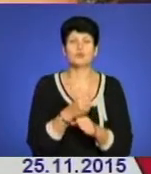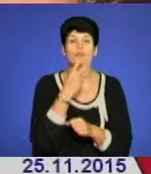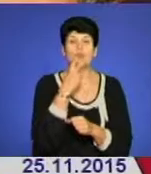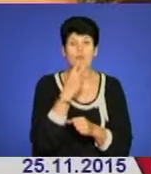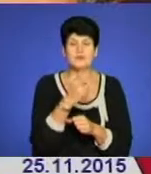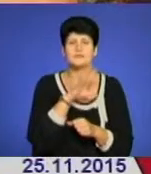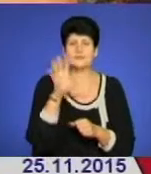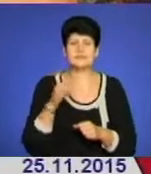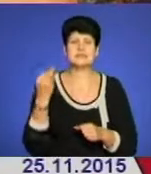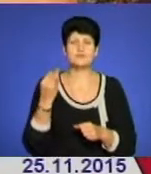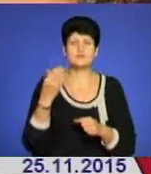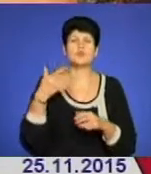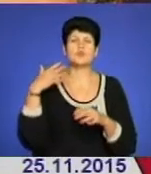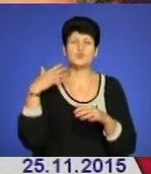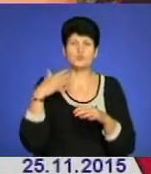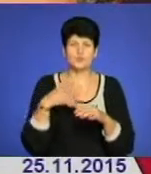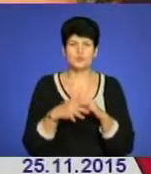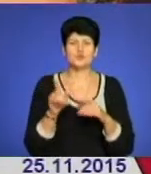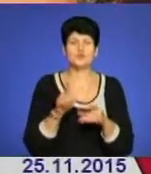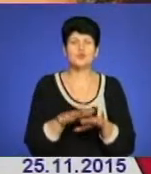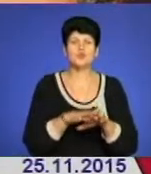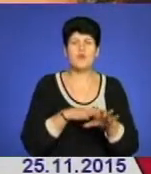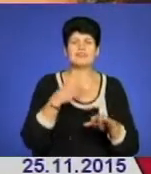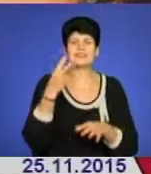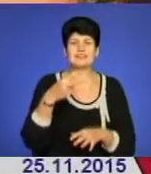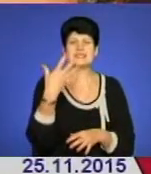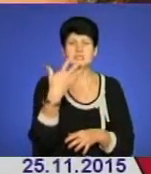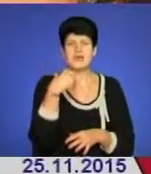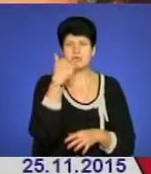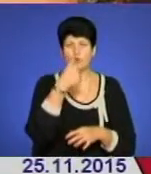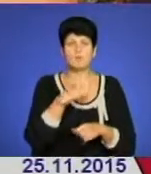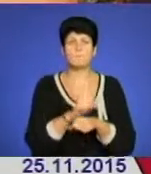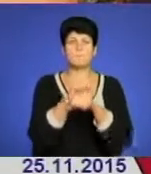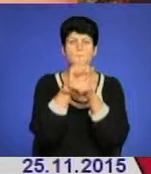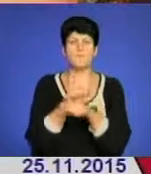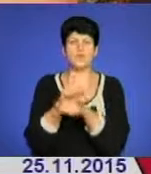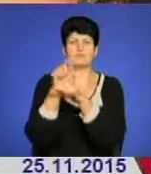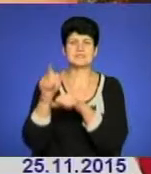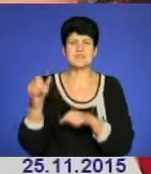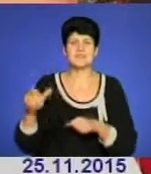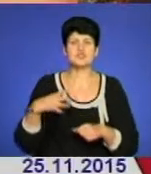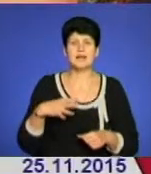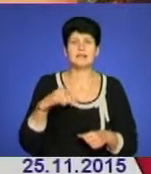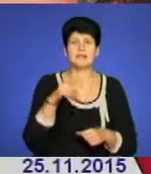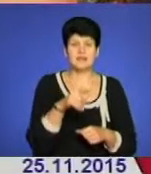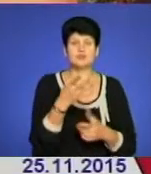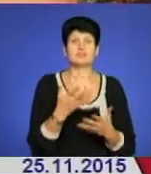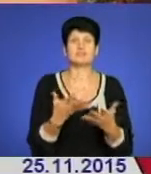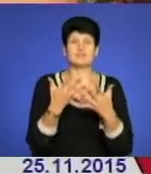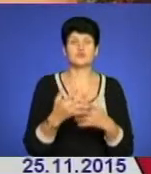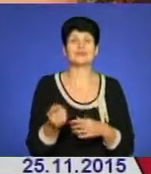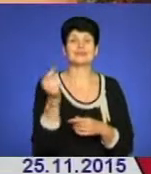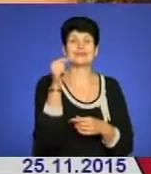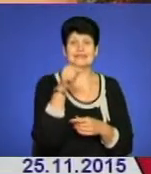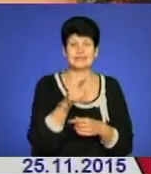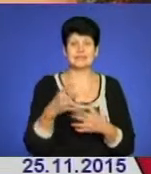ми всі історики, ми прекрасно розуміємо, що довгих 25 років повстанці чекали на те, що їх визнають такими,